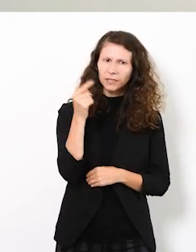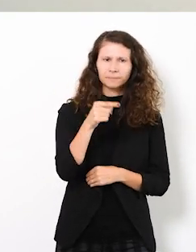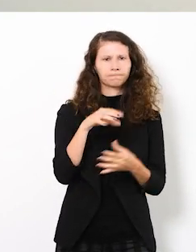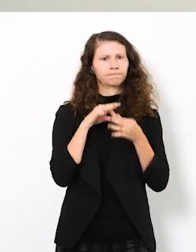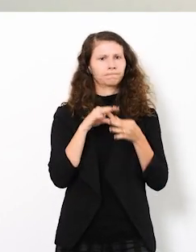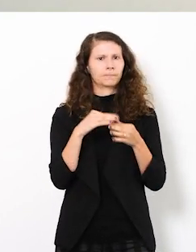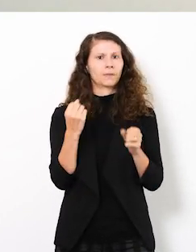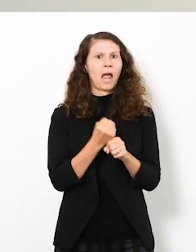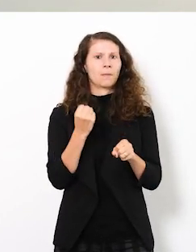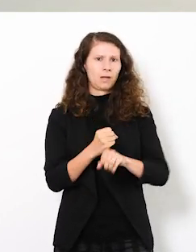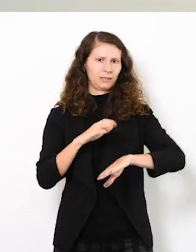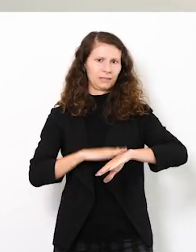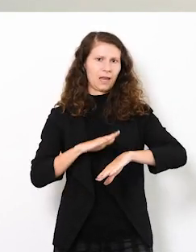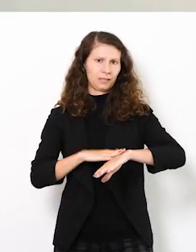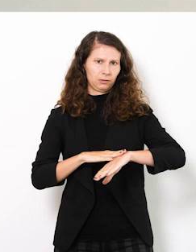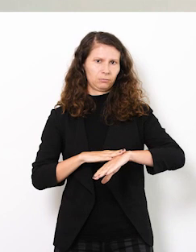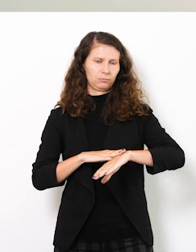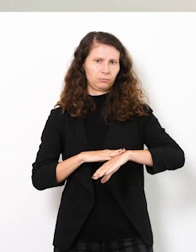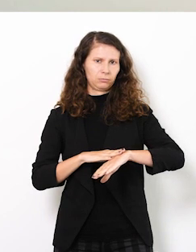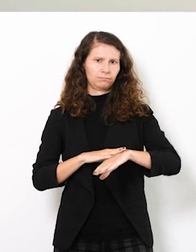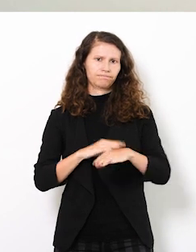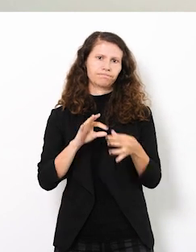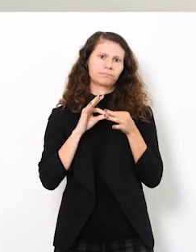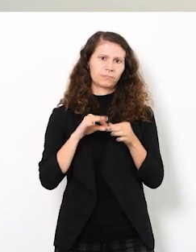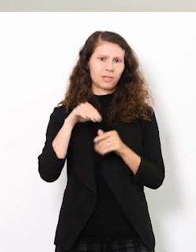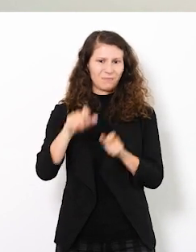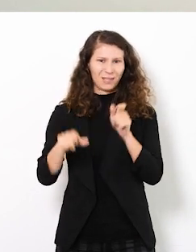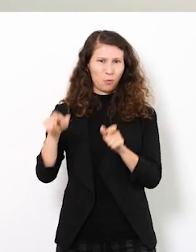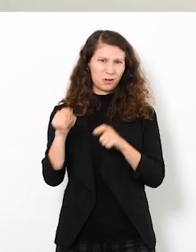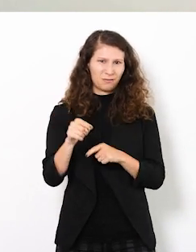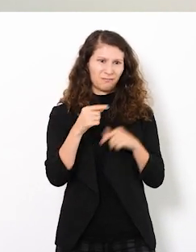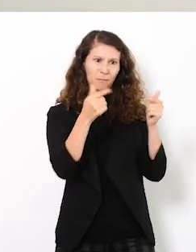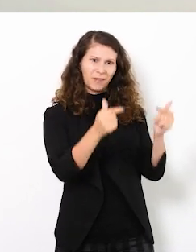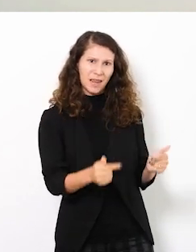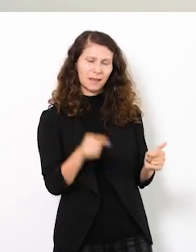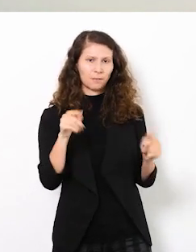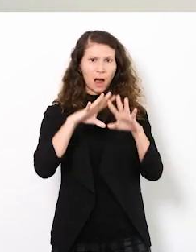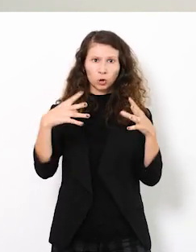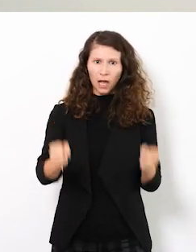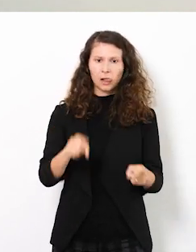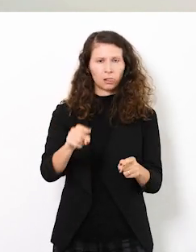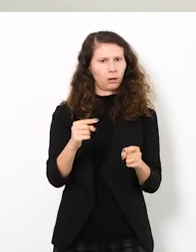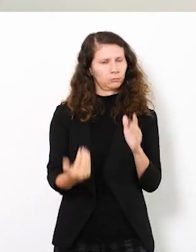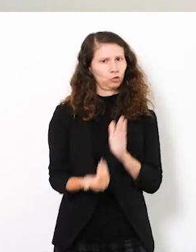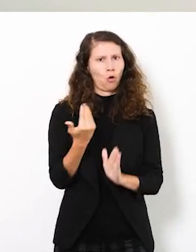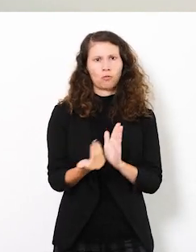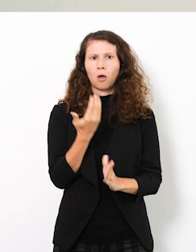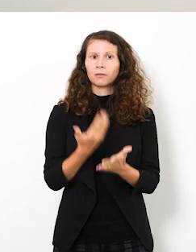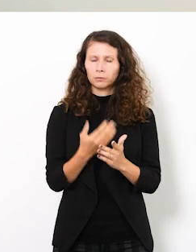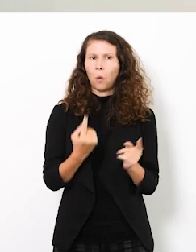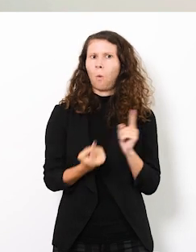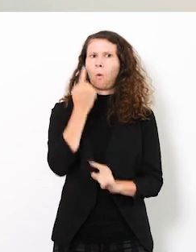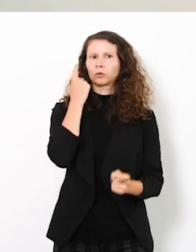der Arbeitszeit von Pflegenden im Haushalt neu geregelt wird und es da große Sorgen gibt.